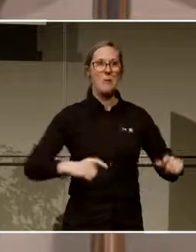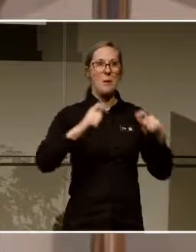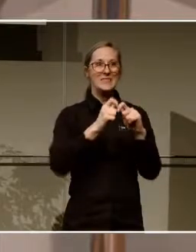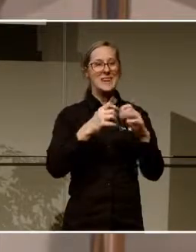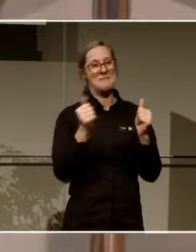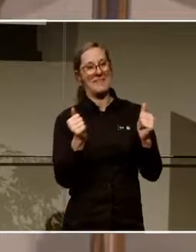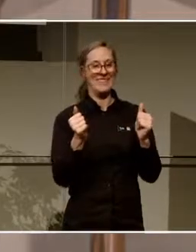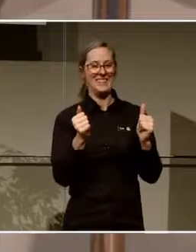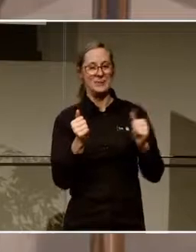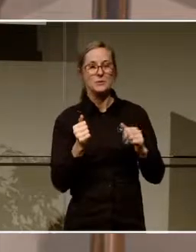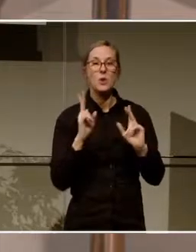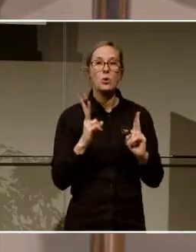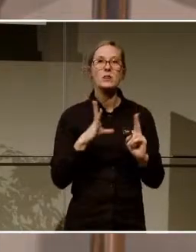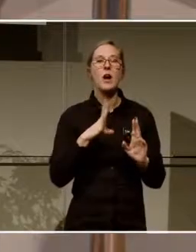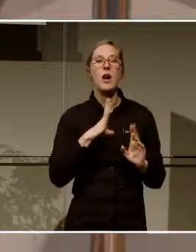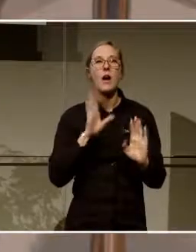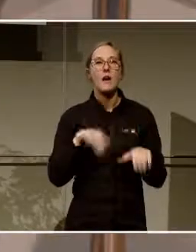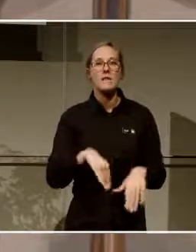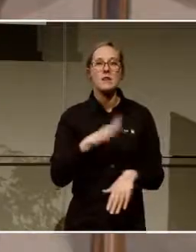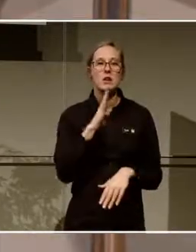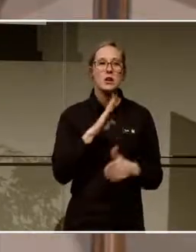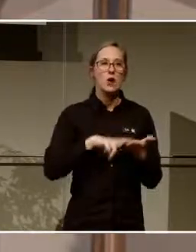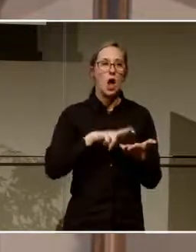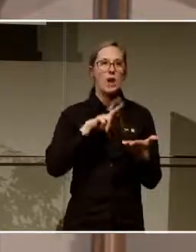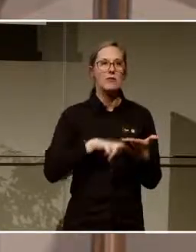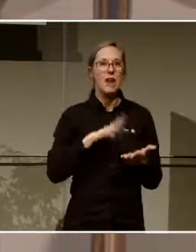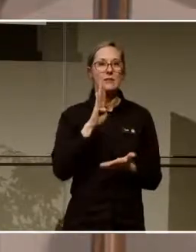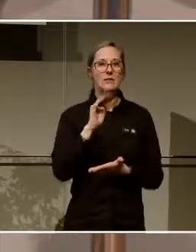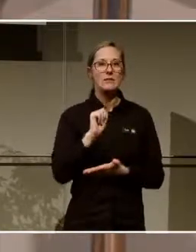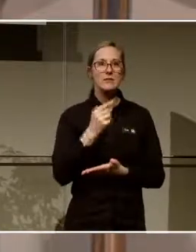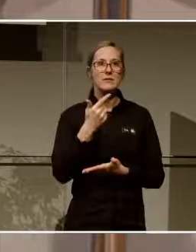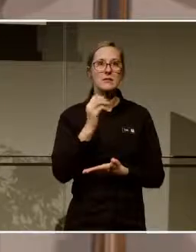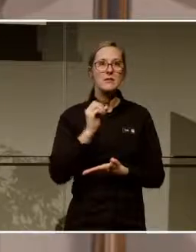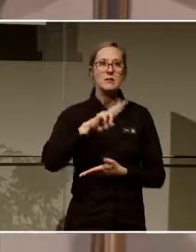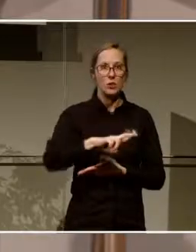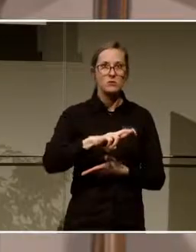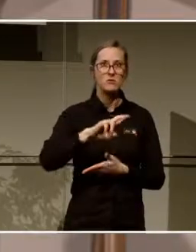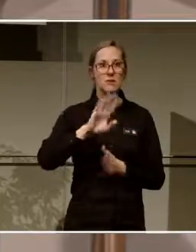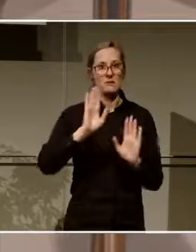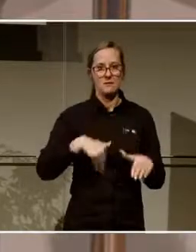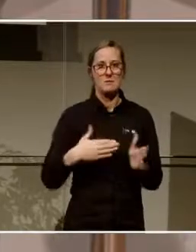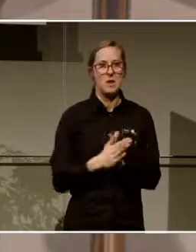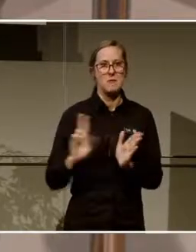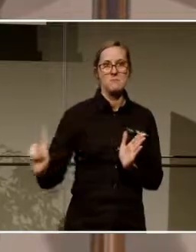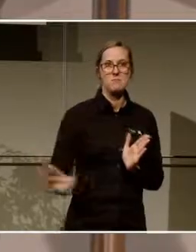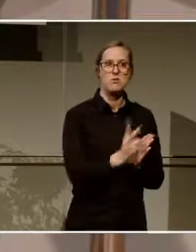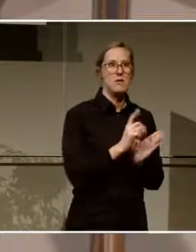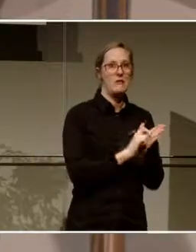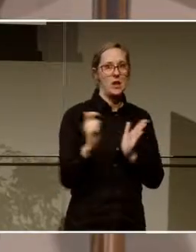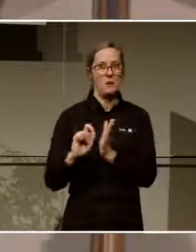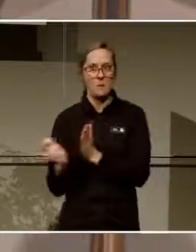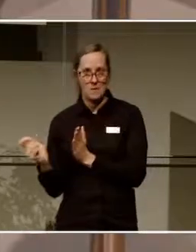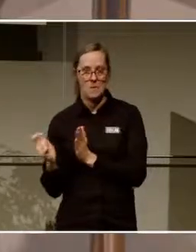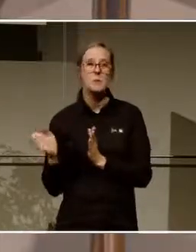har också Data Detox som har varit med både under All Digital Week och under e-medborgarveckan.